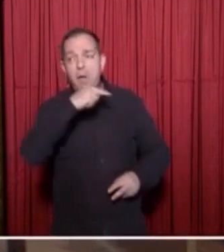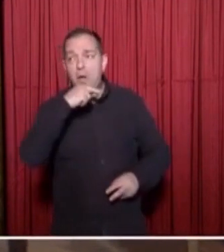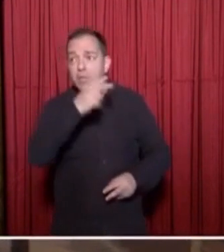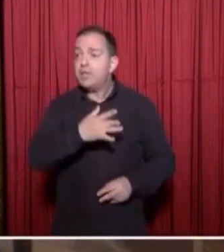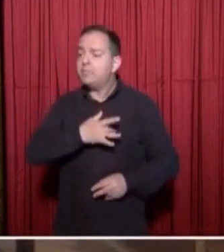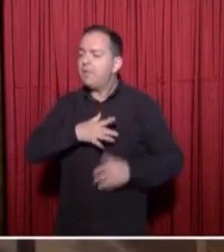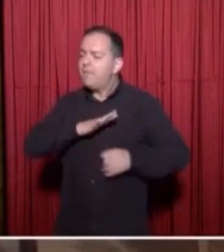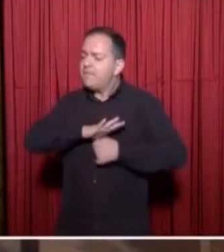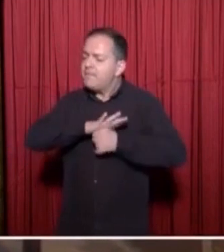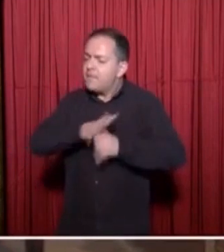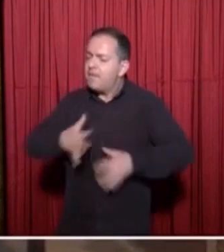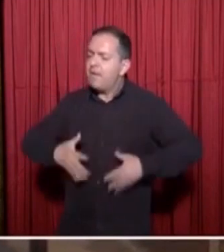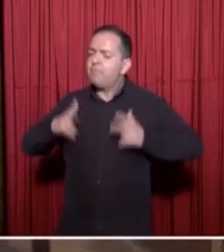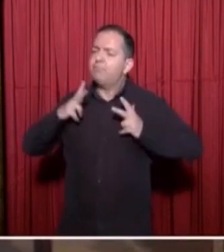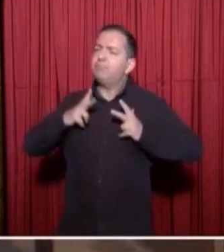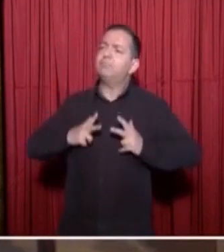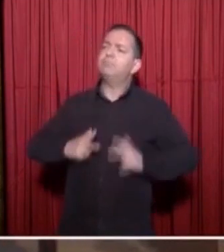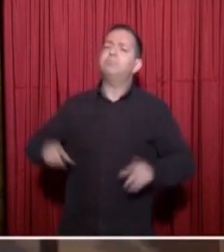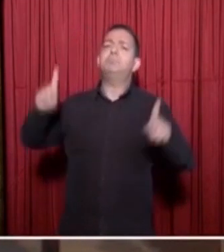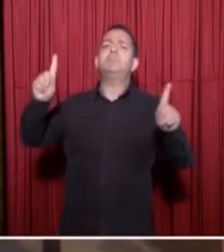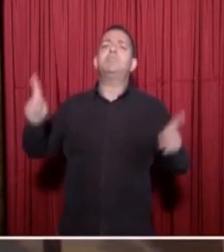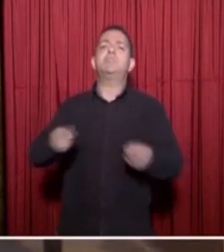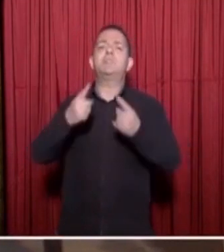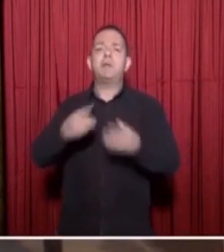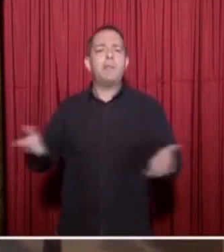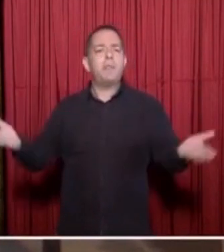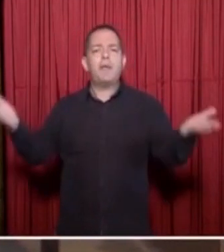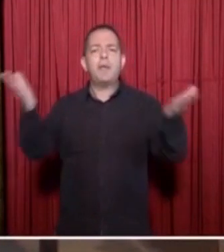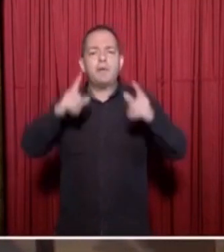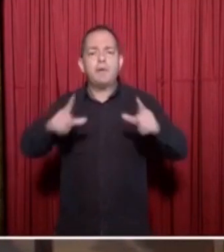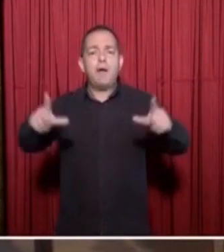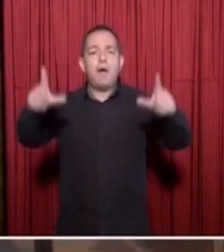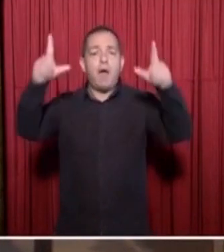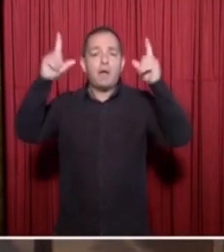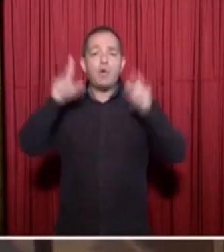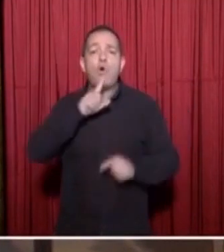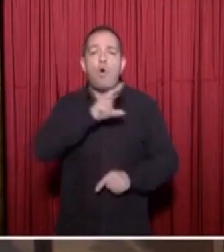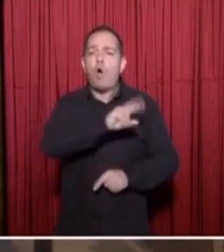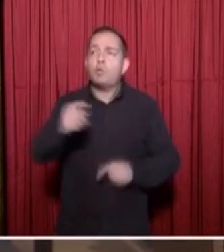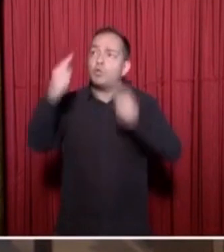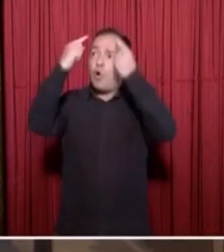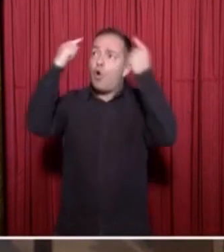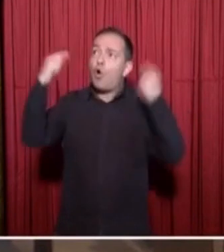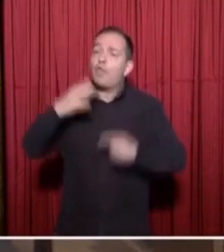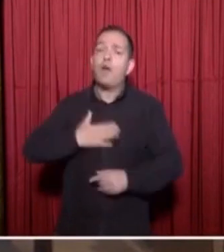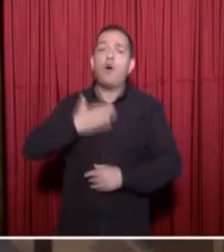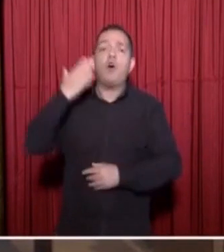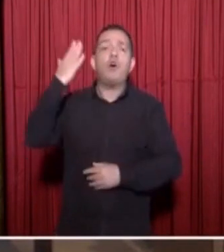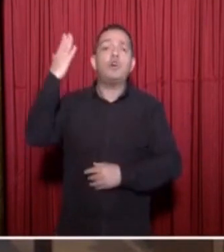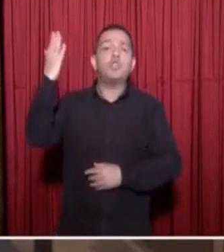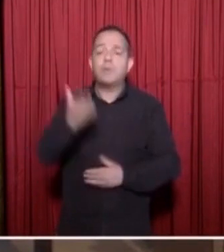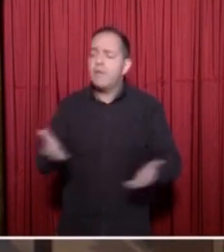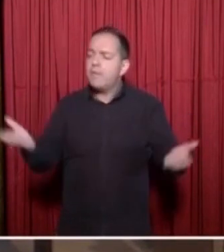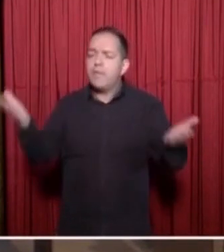εφράντηκαρ το πνεύμα μου εν το ψάνι που και στην Άγιος ως ο Θεός ημών